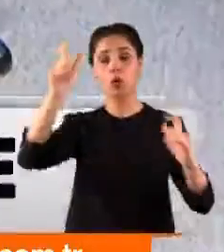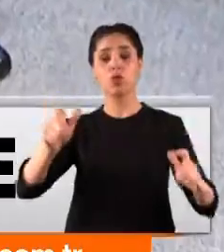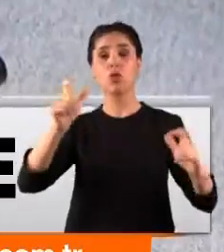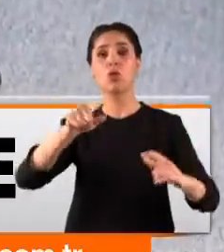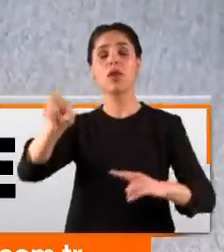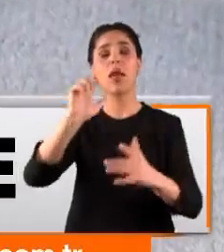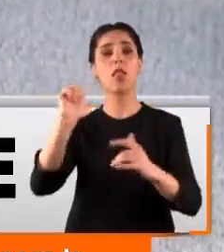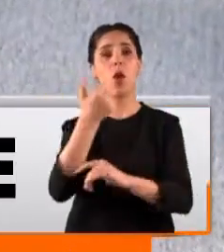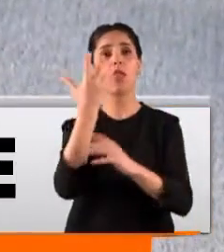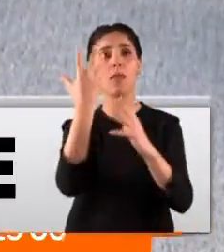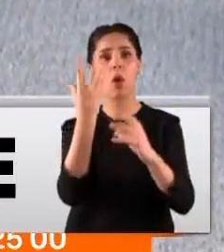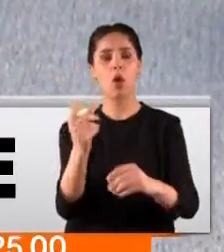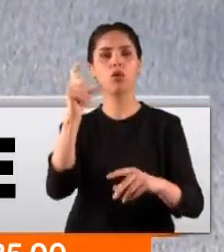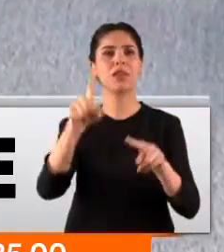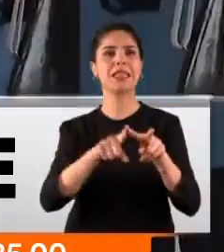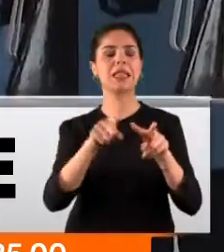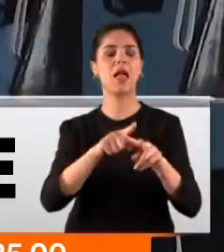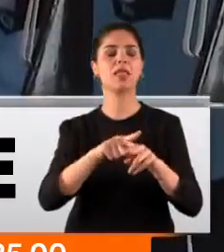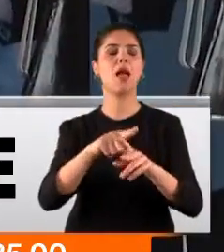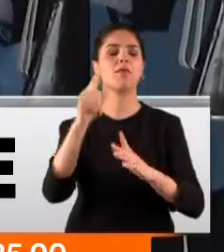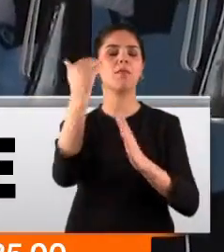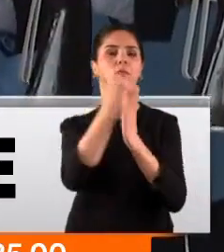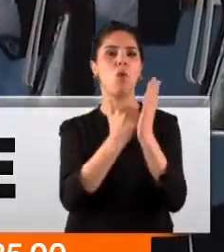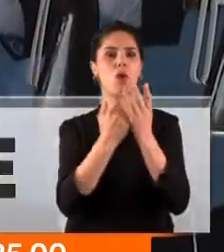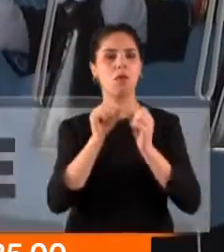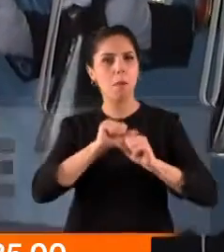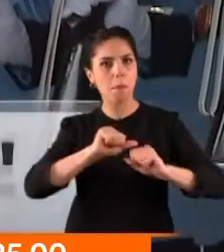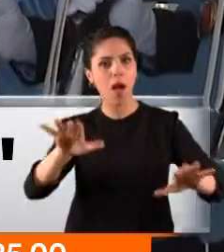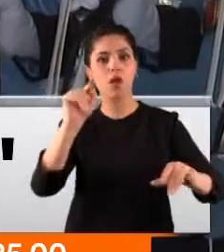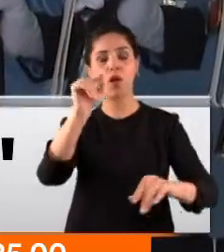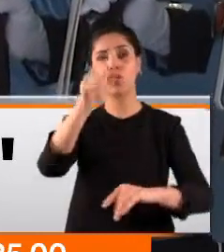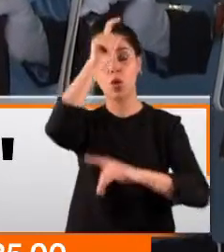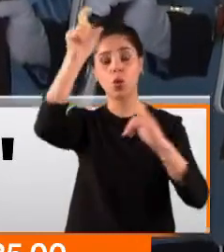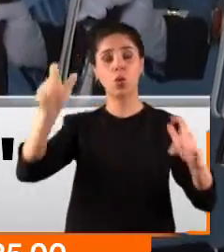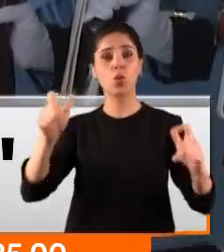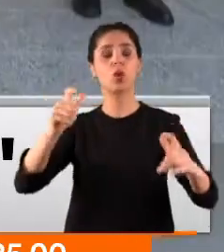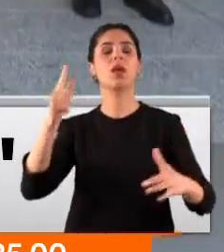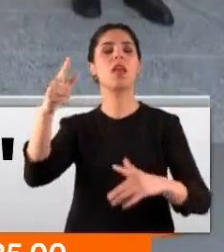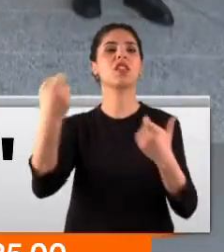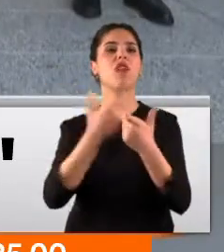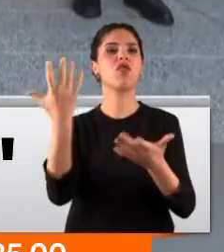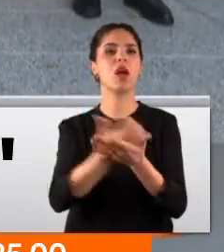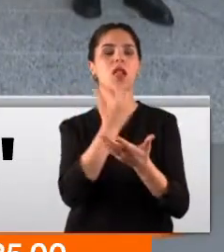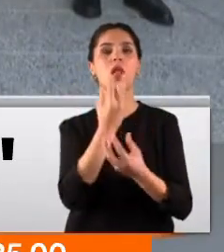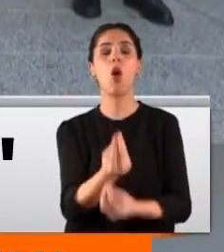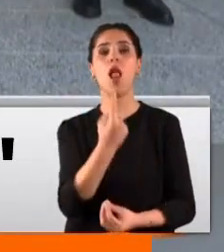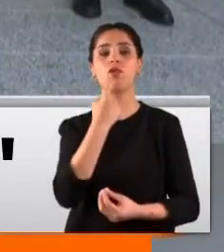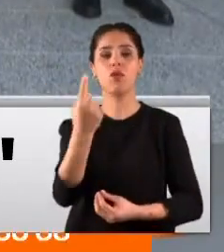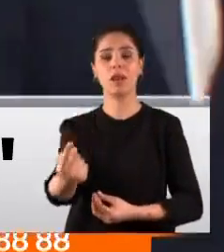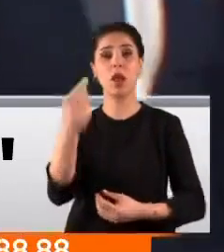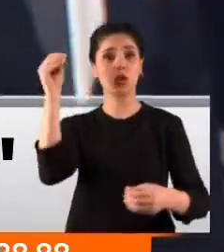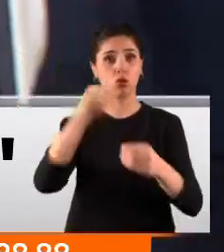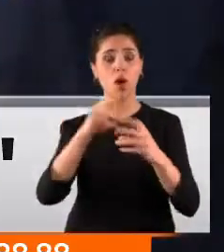bir konumda olduğuna dair analiz yayınladı. Pek çok haberde savaşın kazananının Türkiye olacağına vurgu yapıldı. Yapılan son analizde